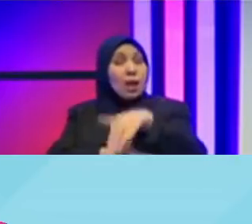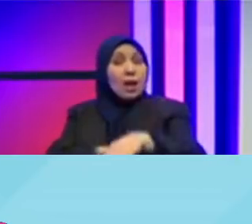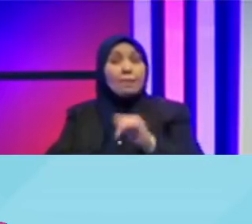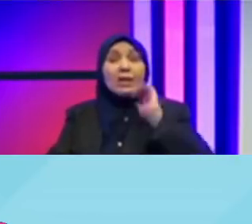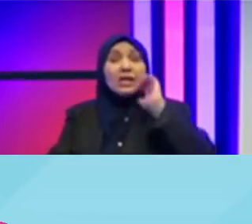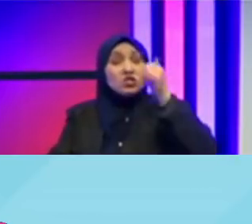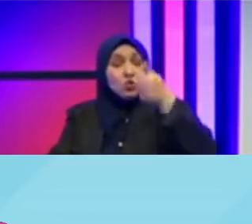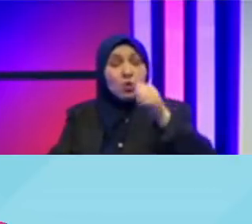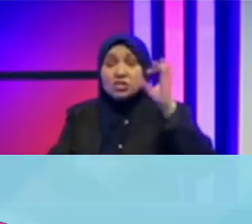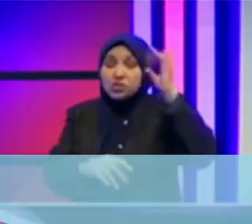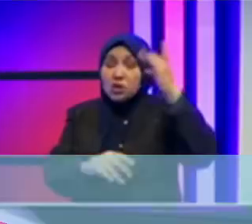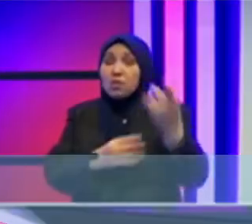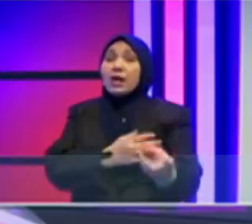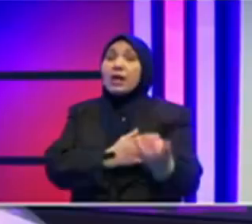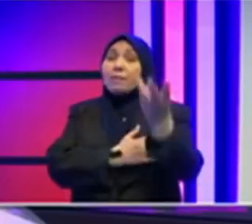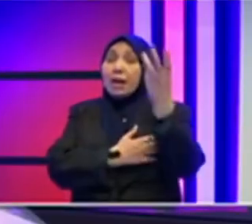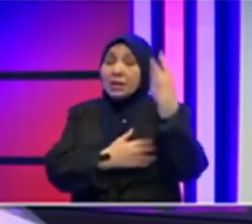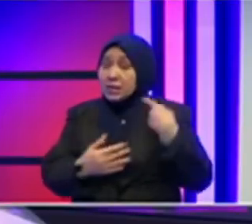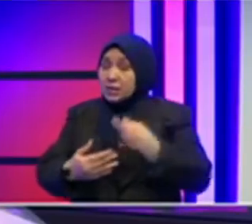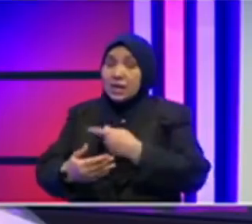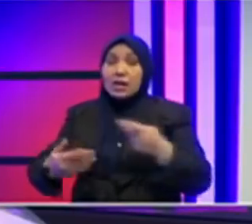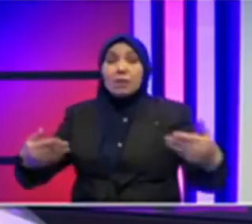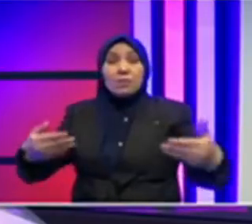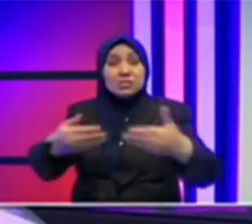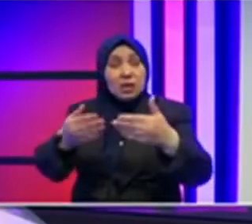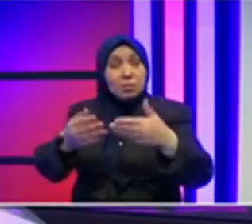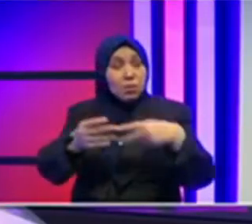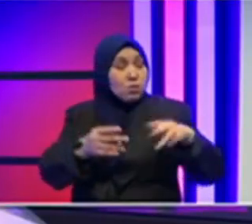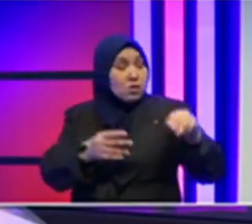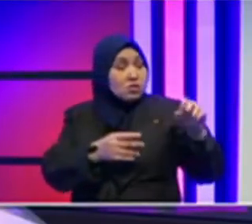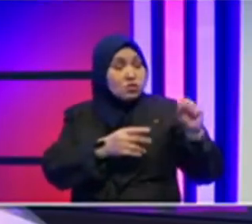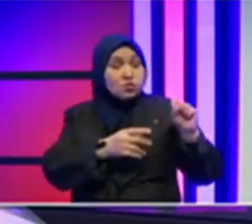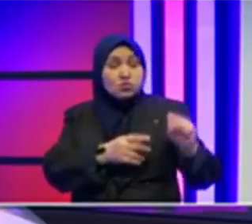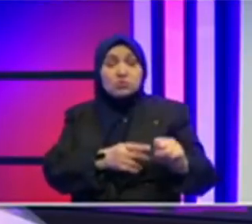pagi insya-Allah kita akan menyambung halaman baru pada hari